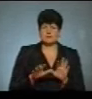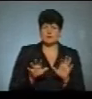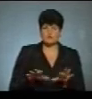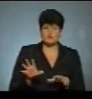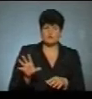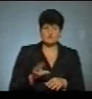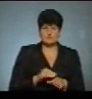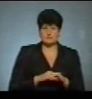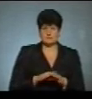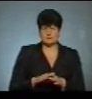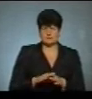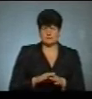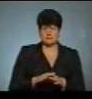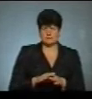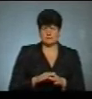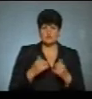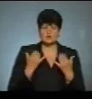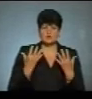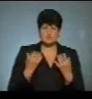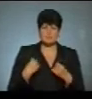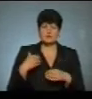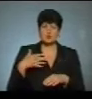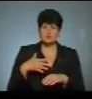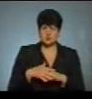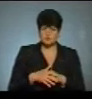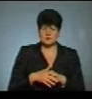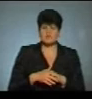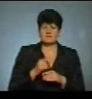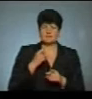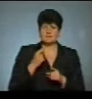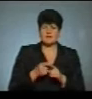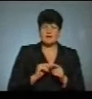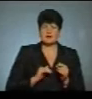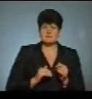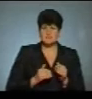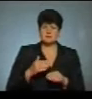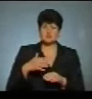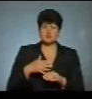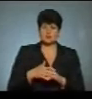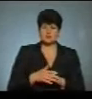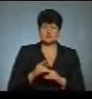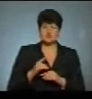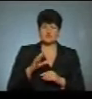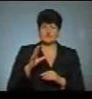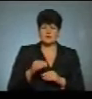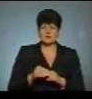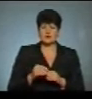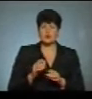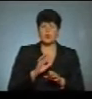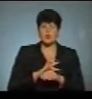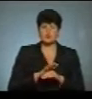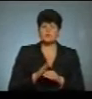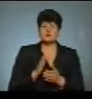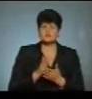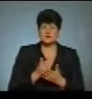голова виконав свою обіцянку. В сьогоднішній день ми розуміємо, і відповідальний бізнес розуміє, що все-таки коронавірус є, і ми